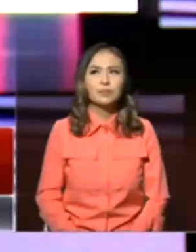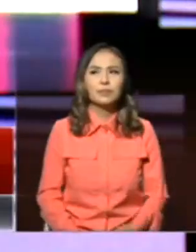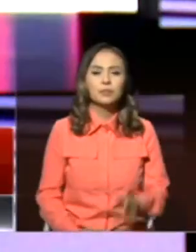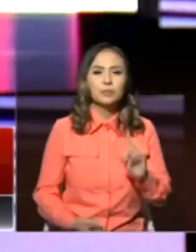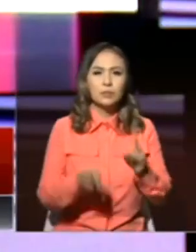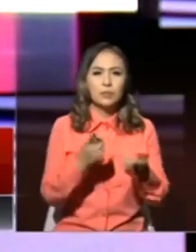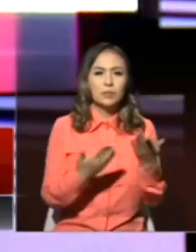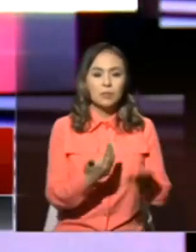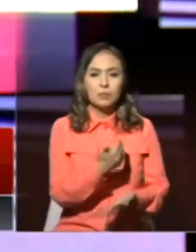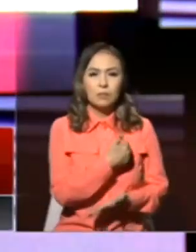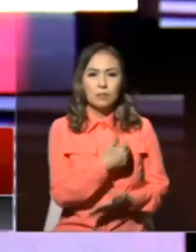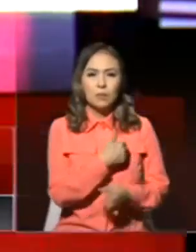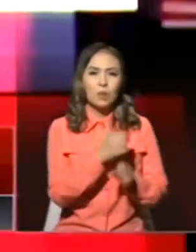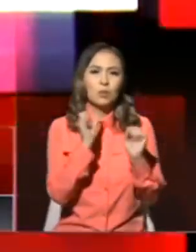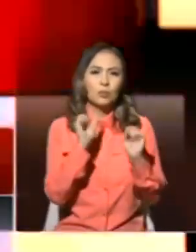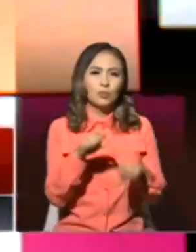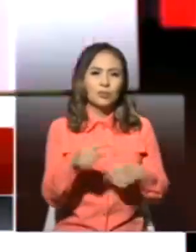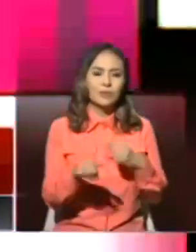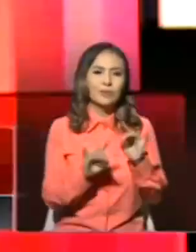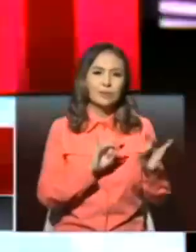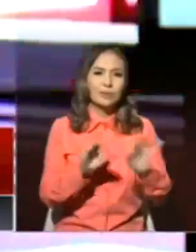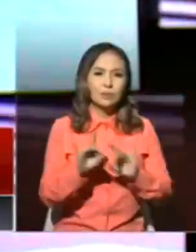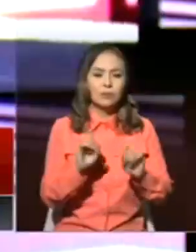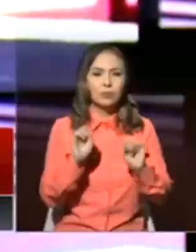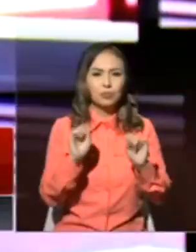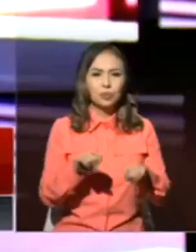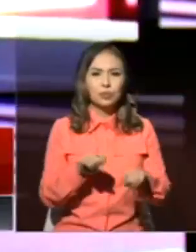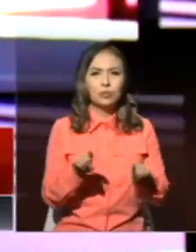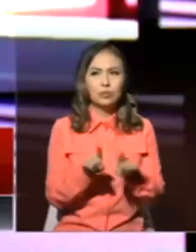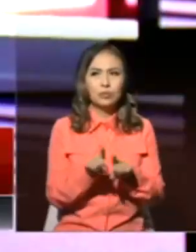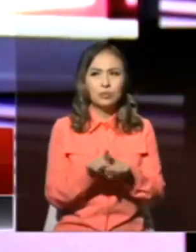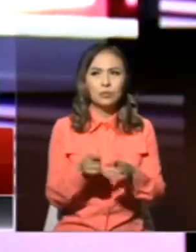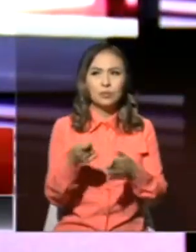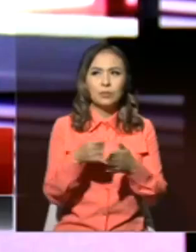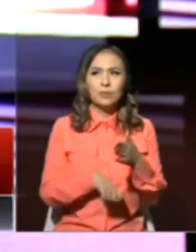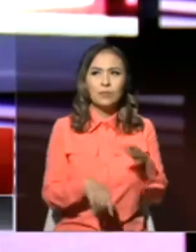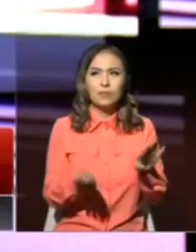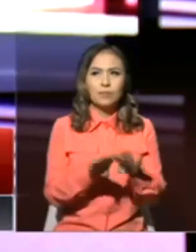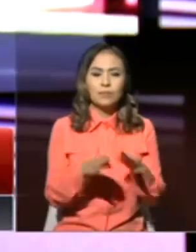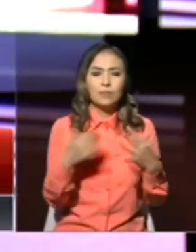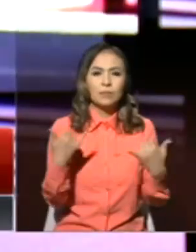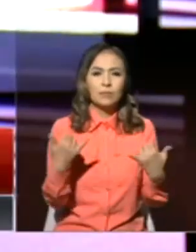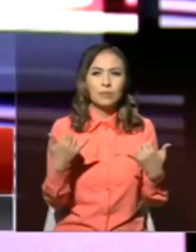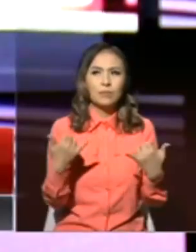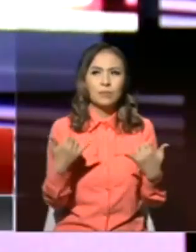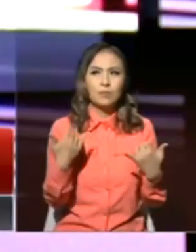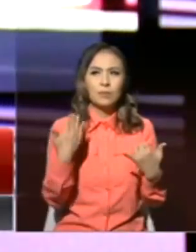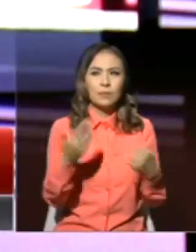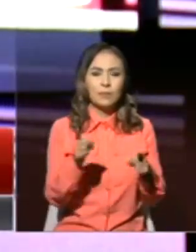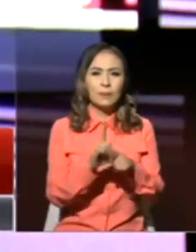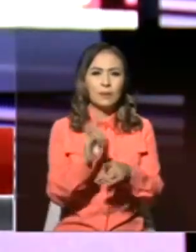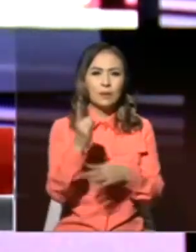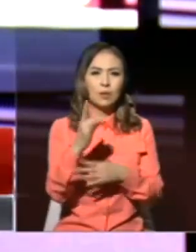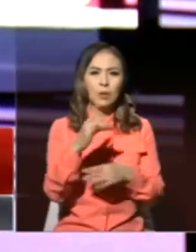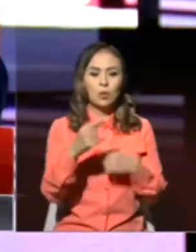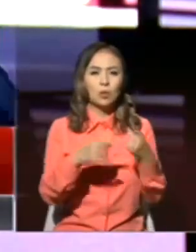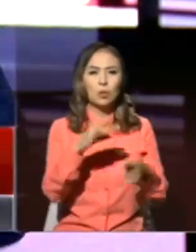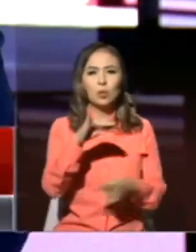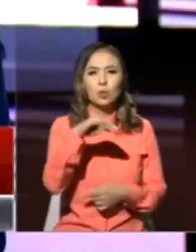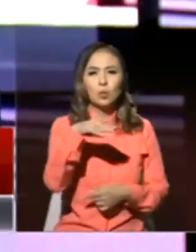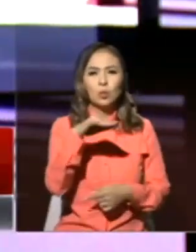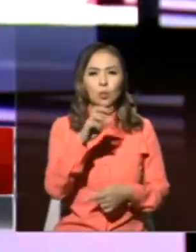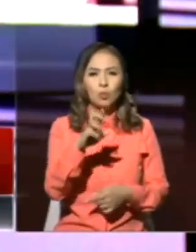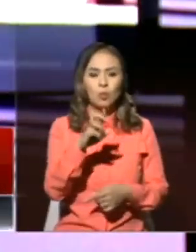мәнінде қаласақ, интернеттегі жарнаманы да бұғатталамыз. Қазір бір нәрсе айтып кетейінші. Мысалы, қазір сіз кішкентай балаңызға YouTube-тан